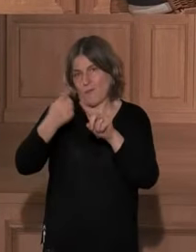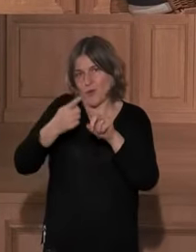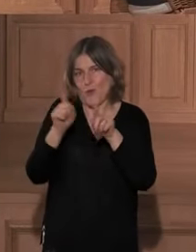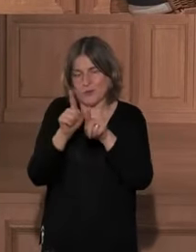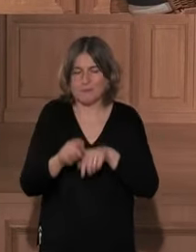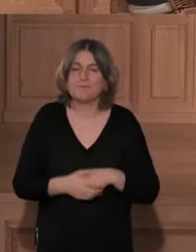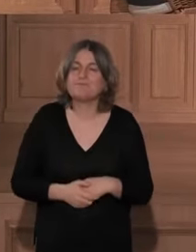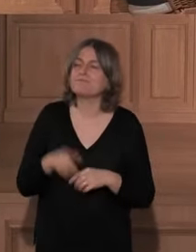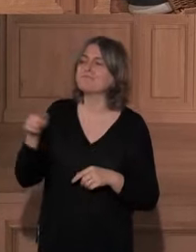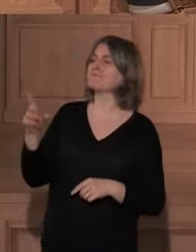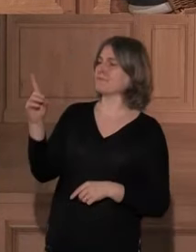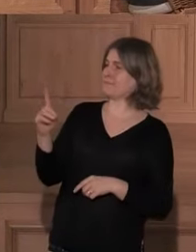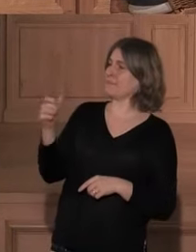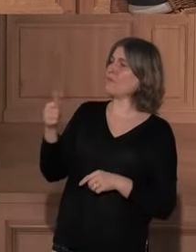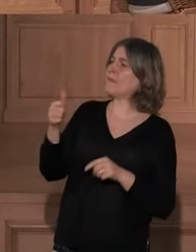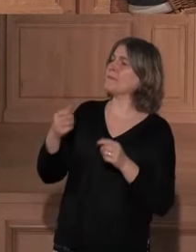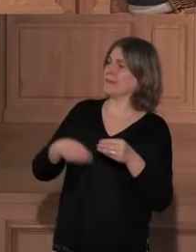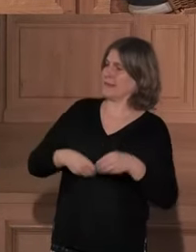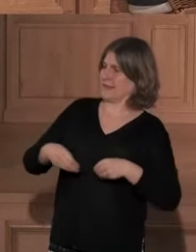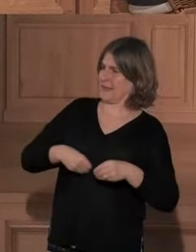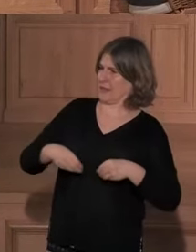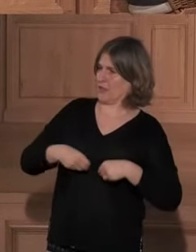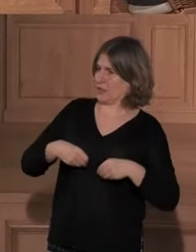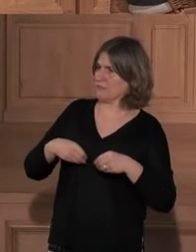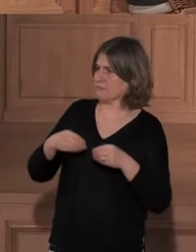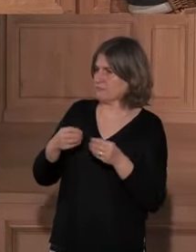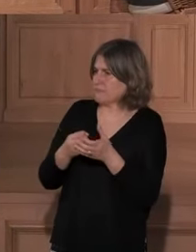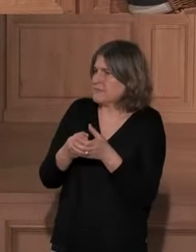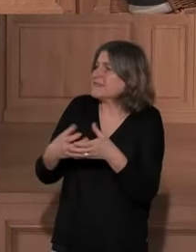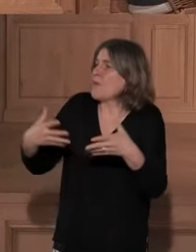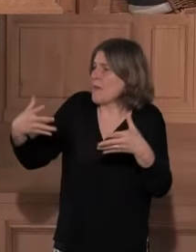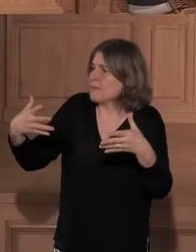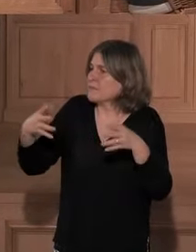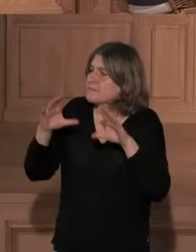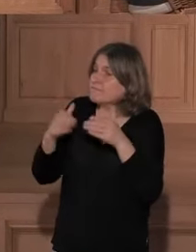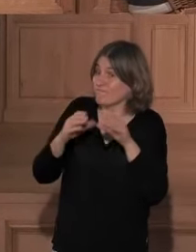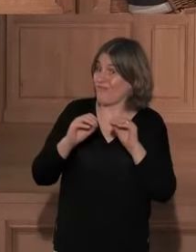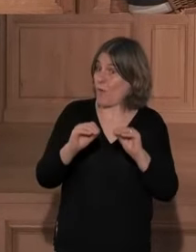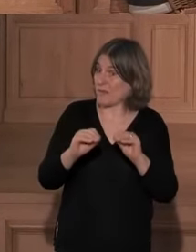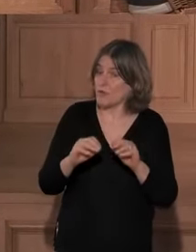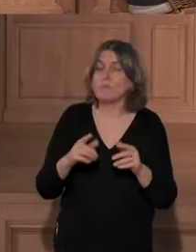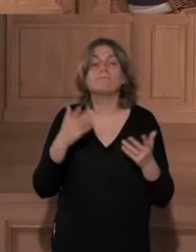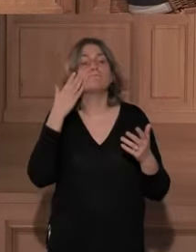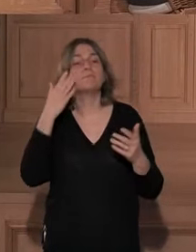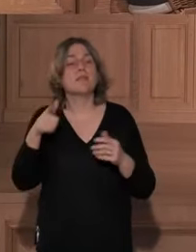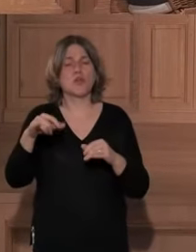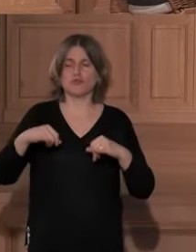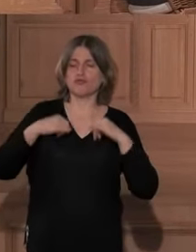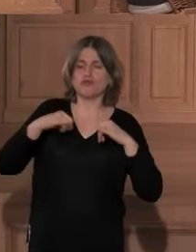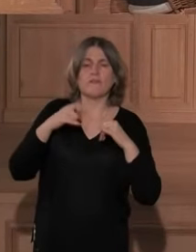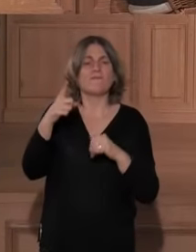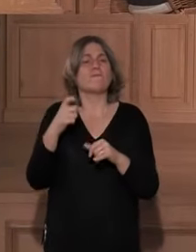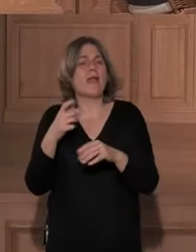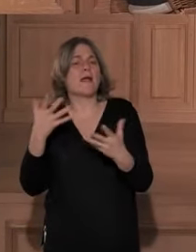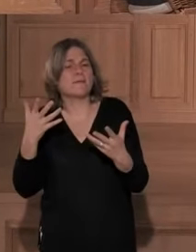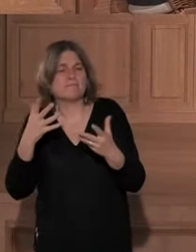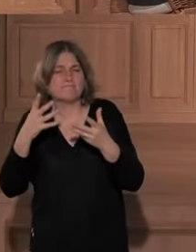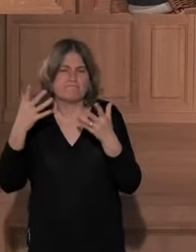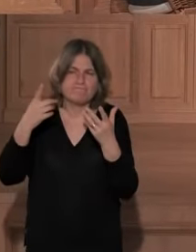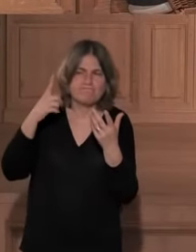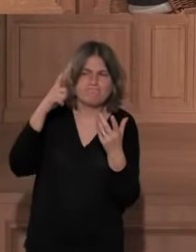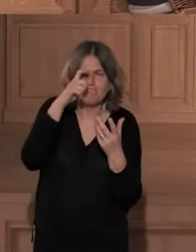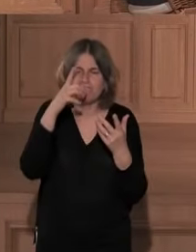êtes directeur du développement et de la formation des jeunes accompagnants. Ces jeunes, notamment les jeunes un peu en difficulté, un peu, qu'est-ce qui fait